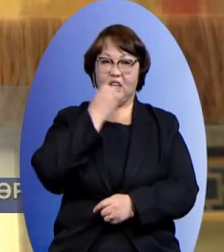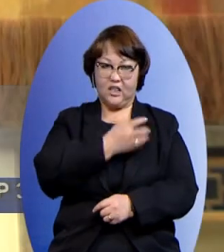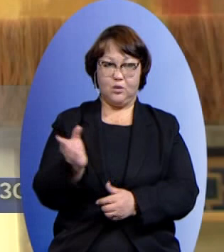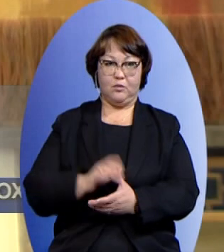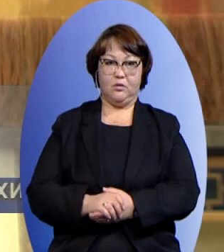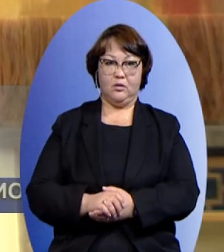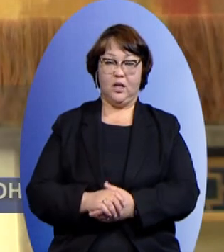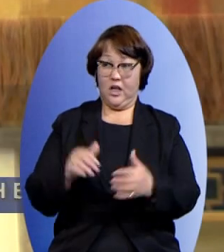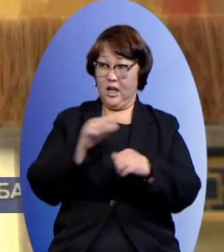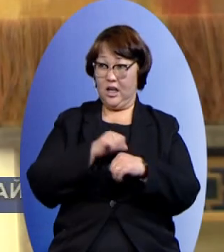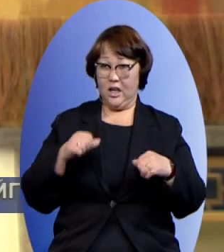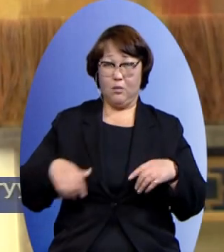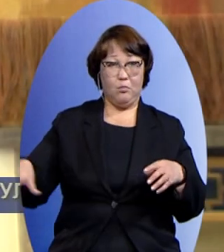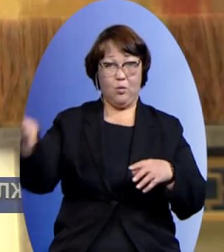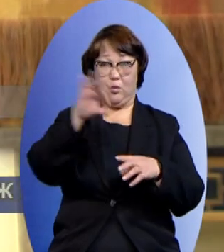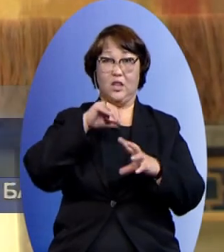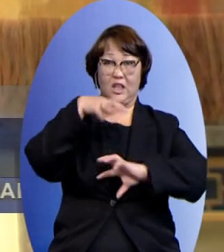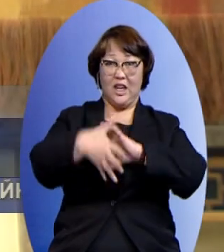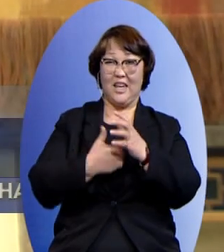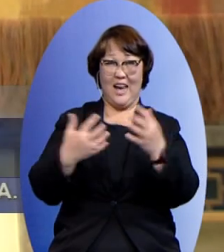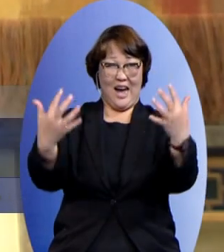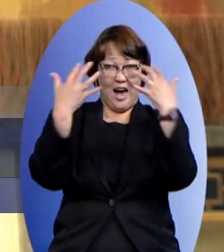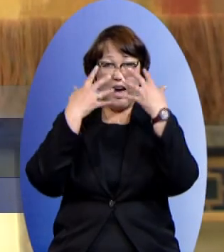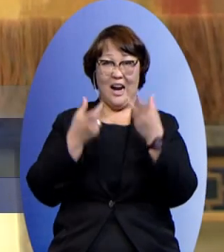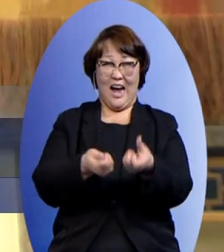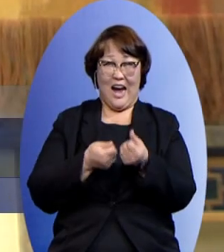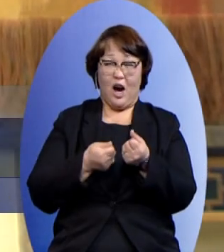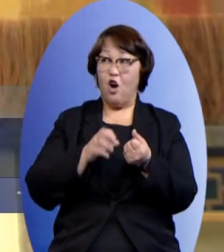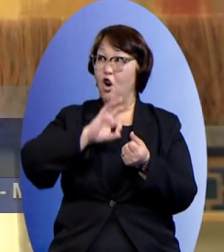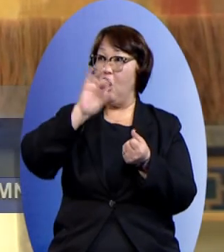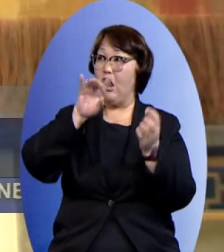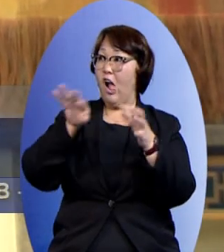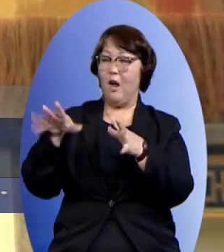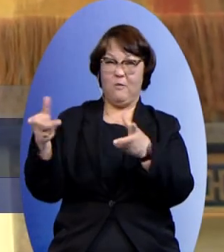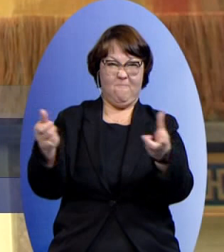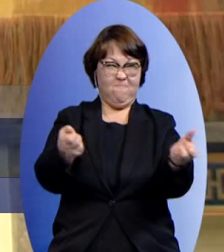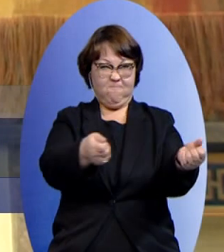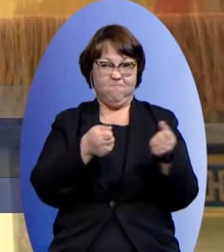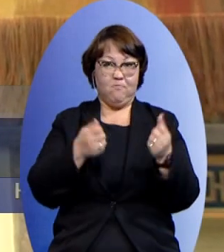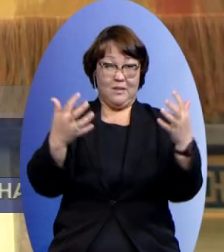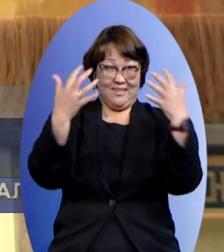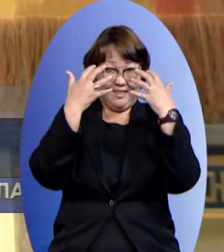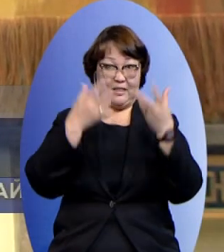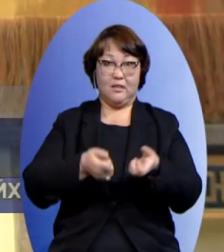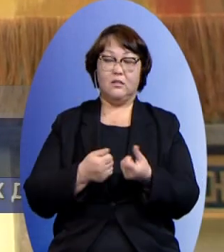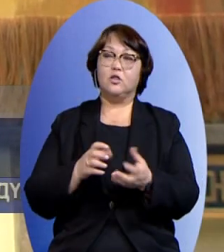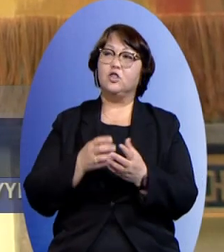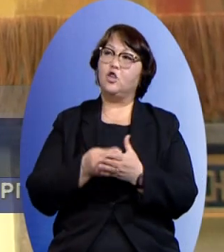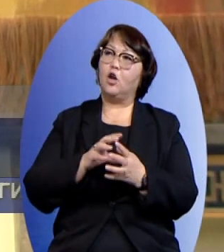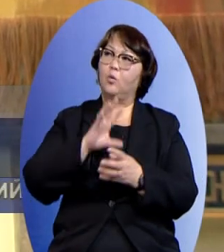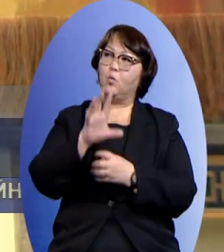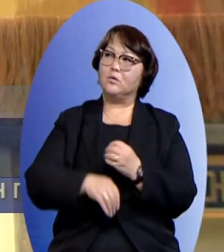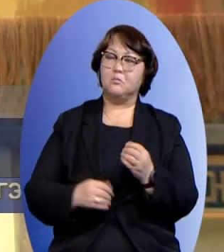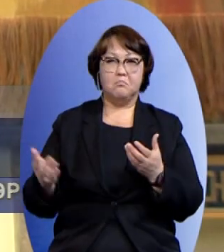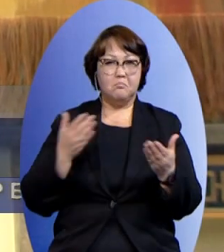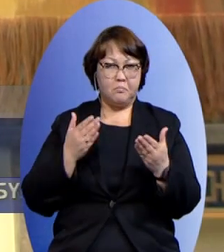төлөө тэмцэл явж байна шүү дээ. Олон улсын дээр гараад ирэх юм бол дотоодын зах зээл дээрээс их өөр тийм ээ. CNN, BBC-тэй